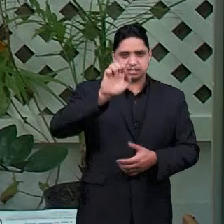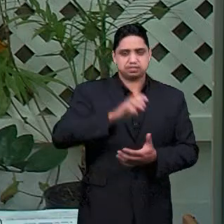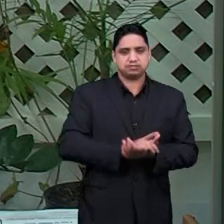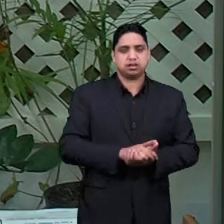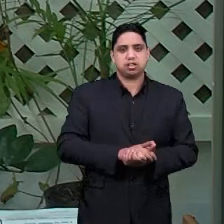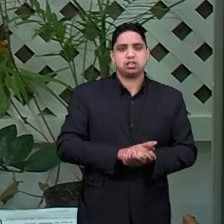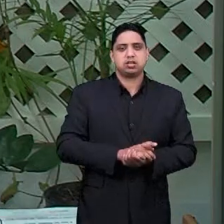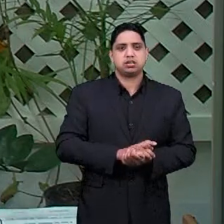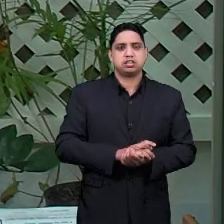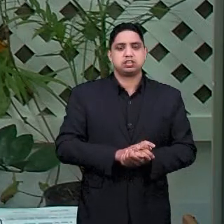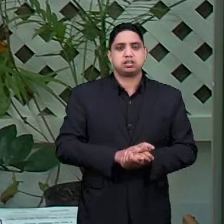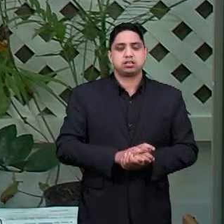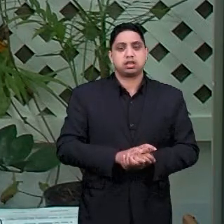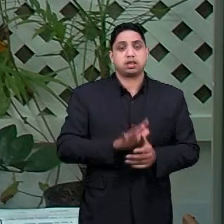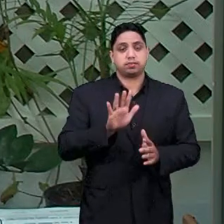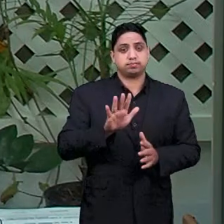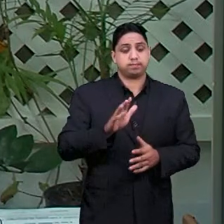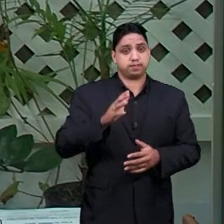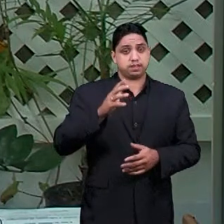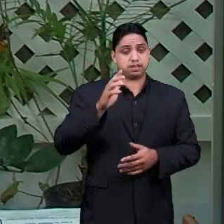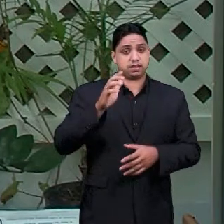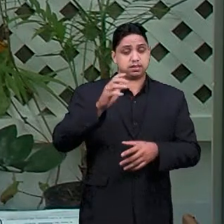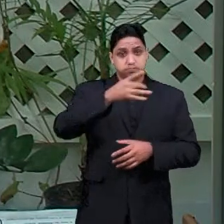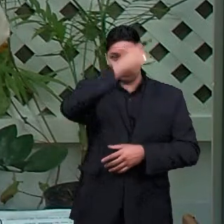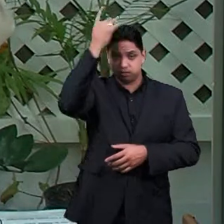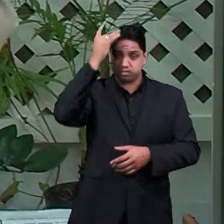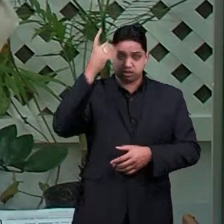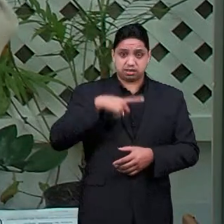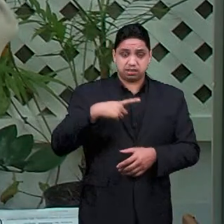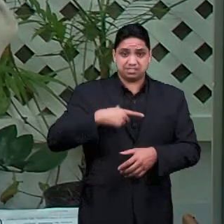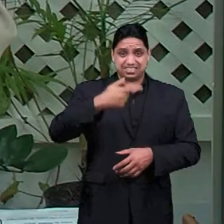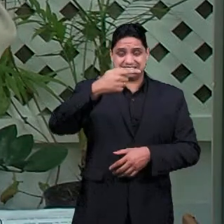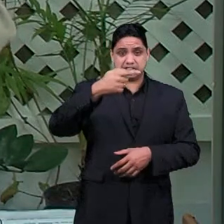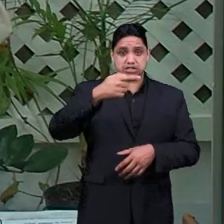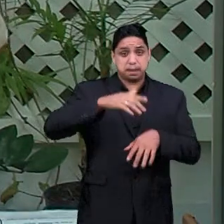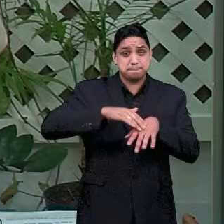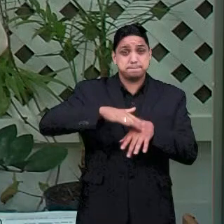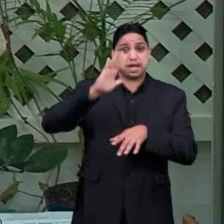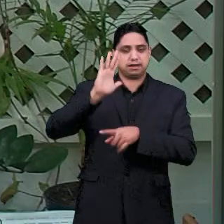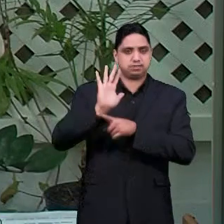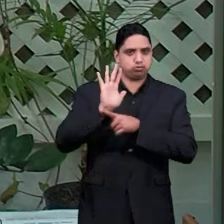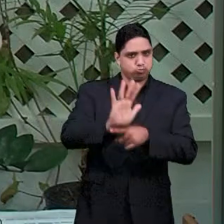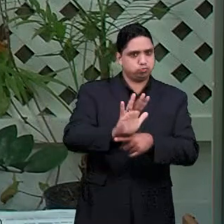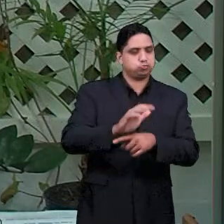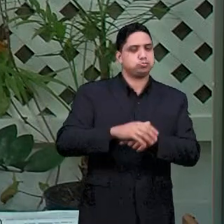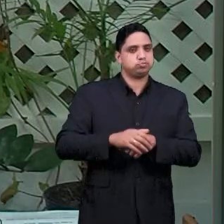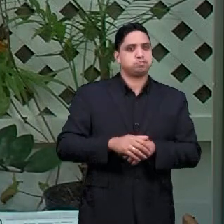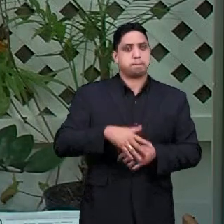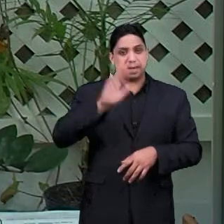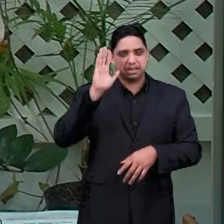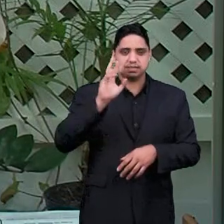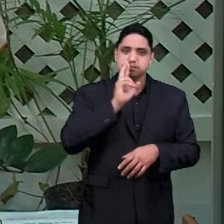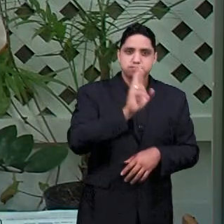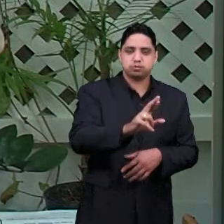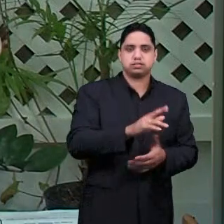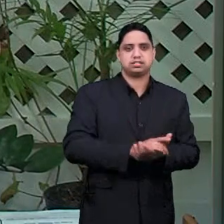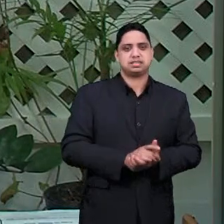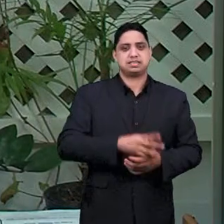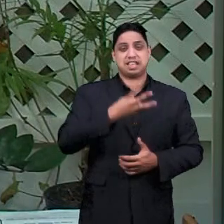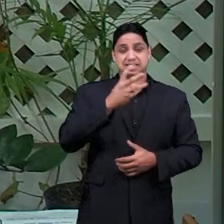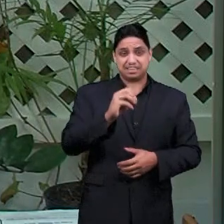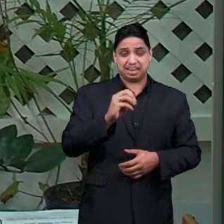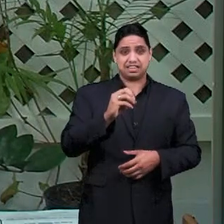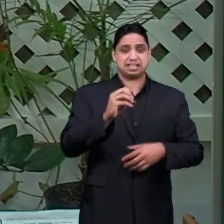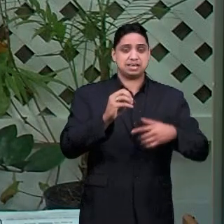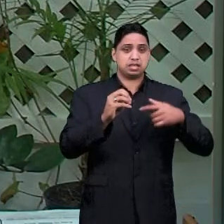Donc, Espírito Santo a eu 7 églises. Parmi les 30 qui ont été sélectionnées, Espírito Santo a